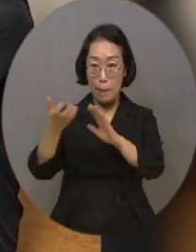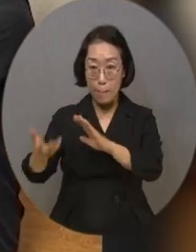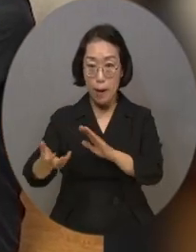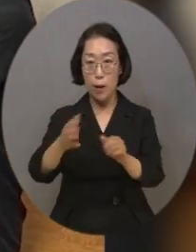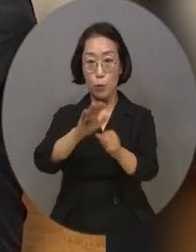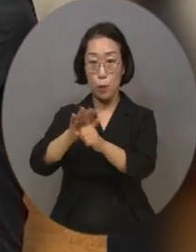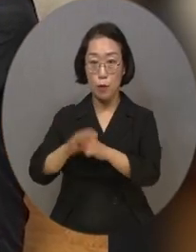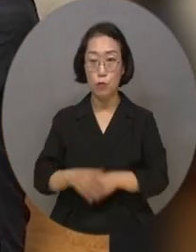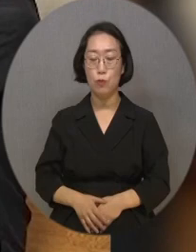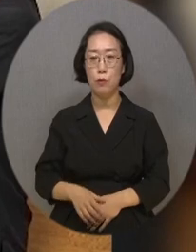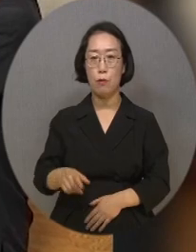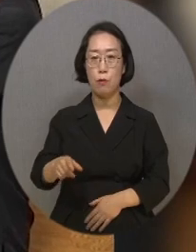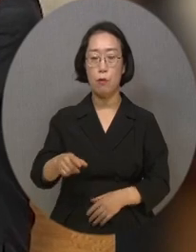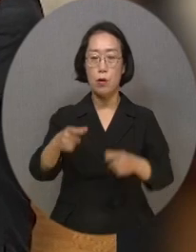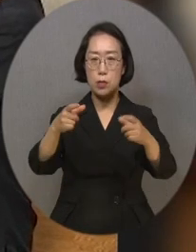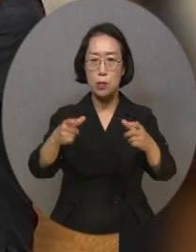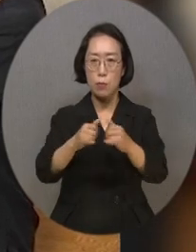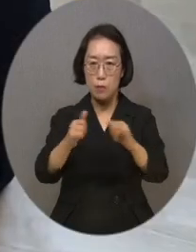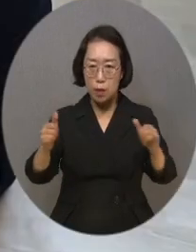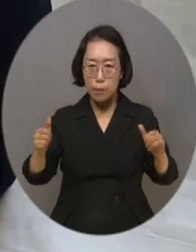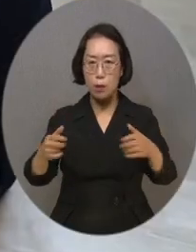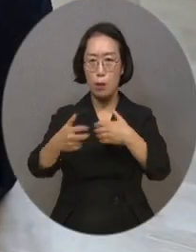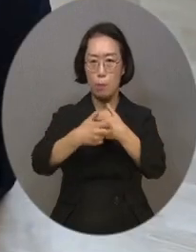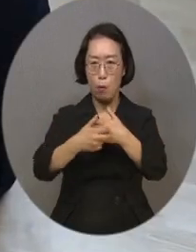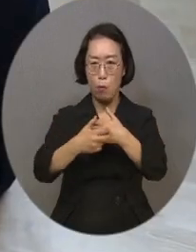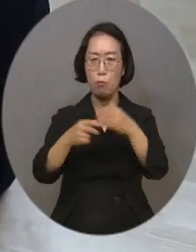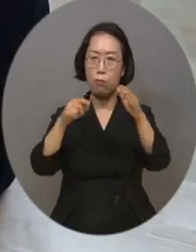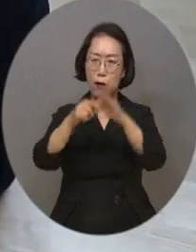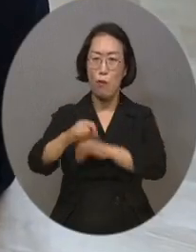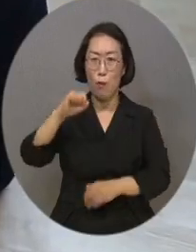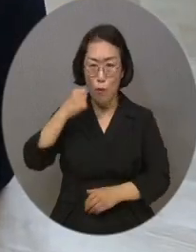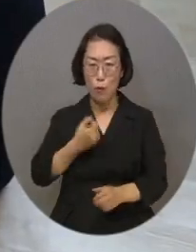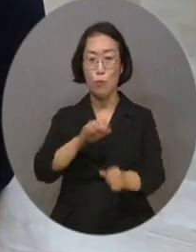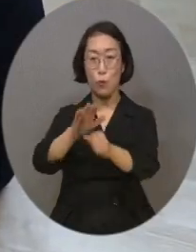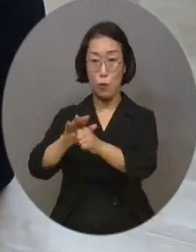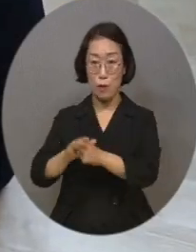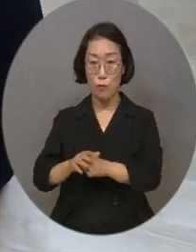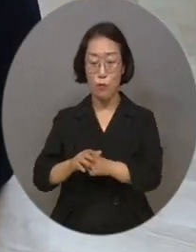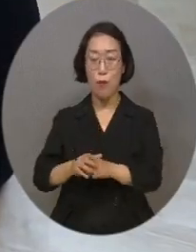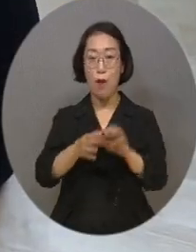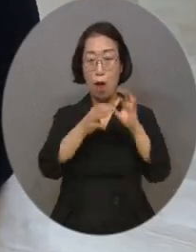서비스로 시민들의 의료 형평성을 높이고 의료 사각지대를 지속 발굴해